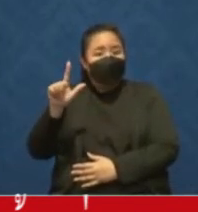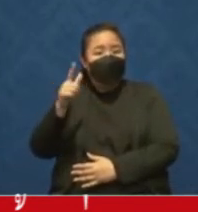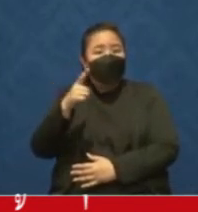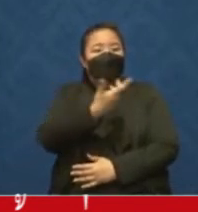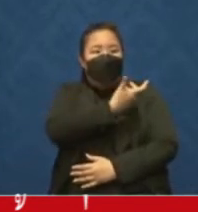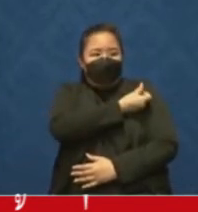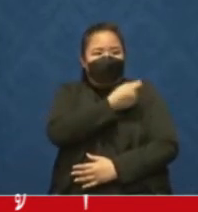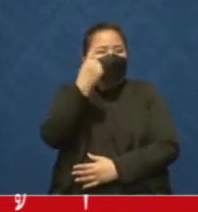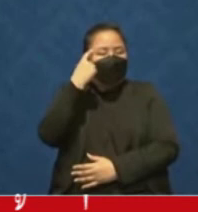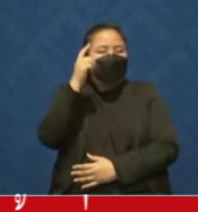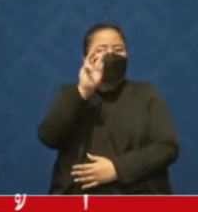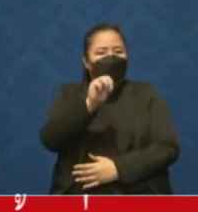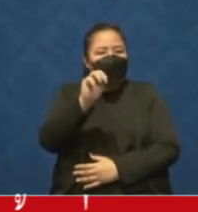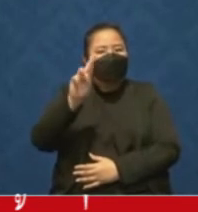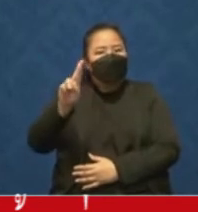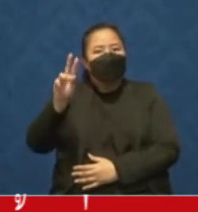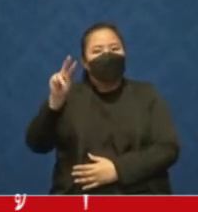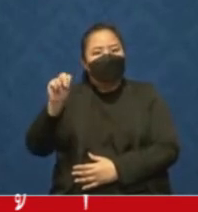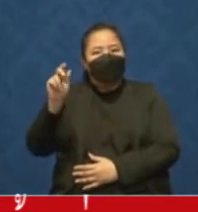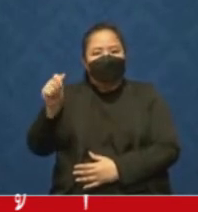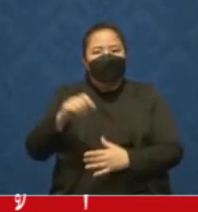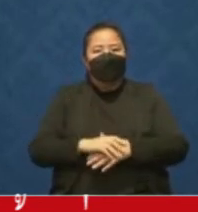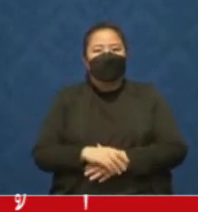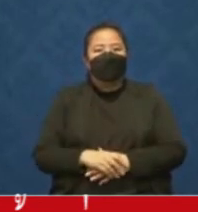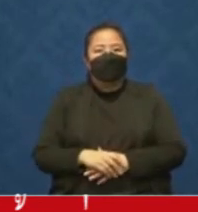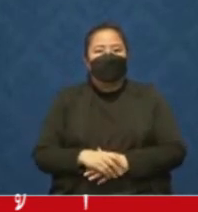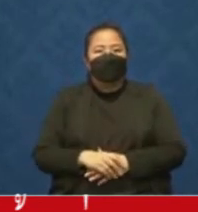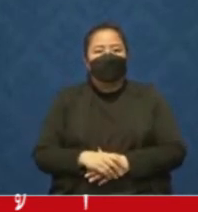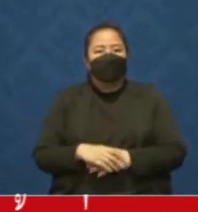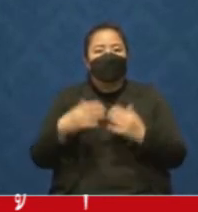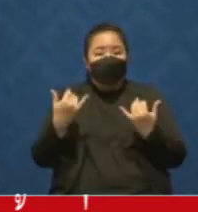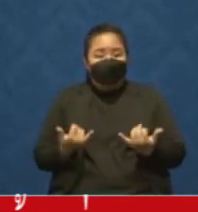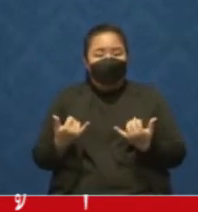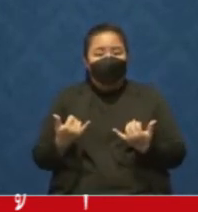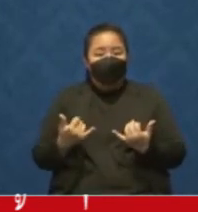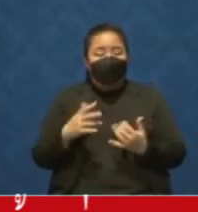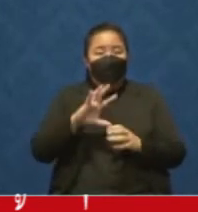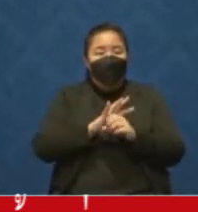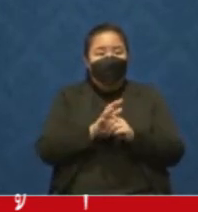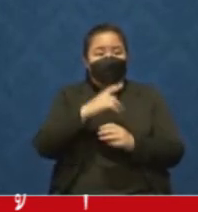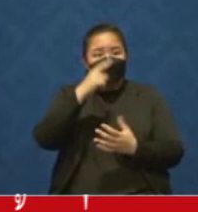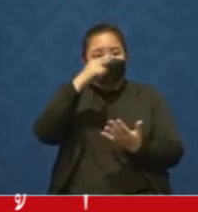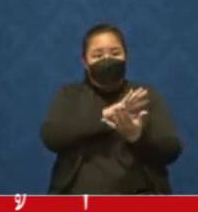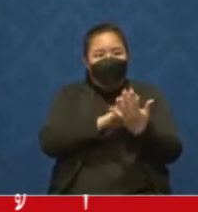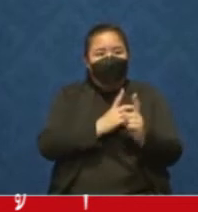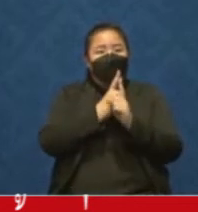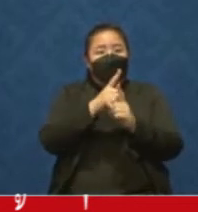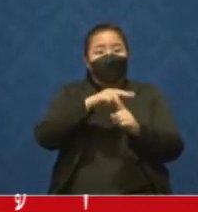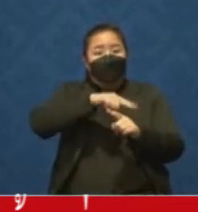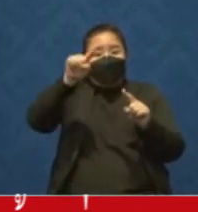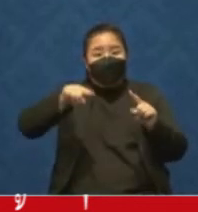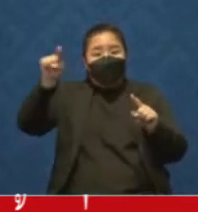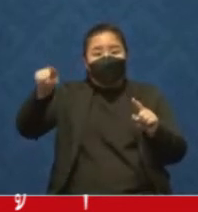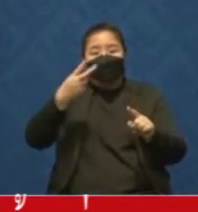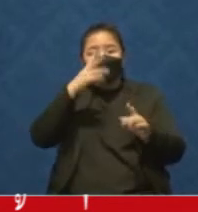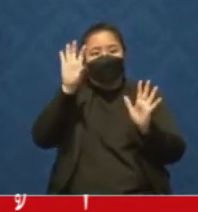mRNA ต่ไปครับสถานการณ์โควิดในไทย ตามที่กราที่เห็นต่ไป